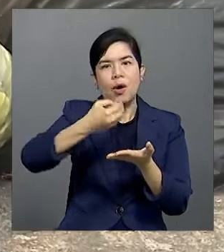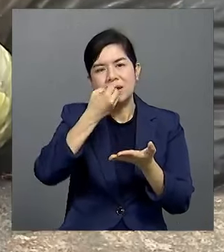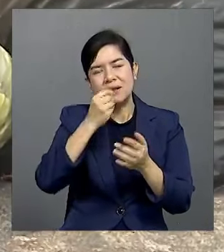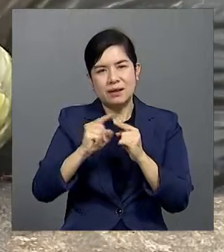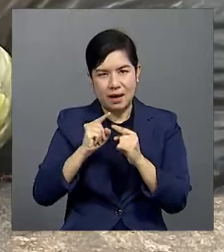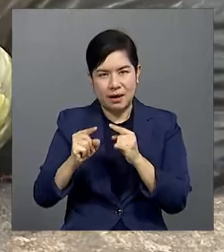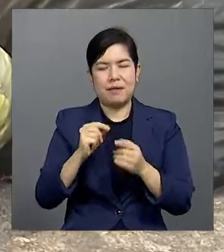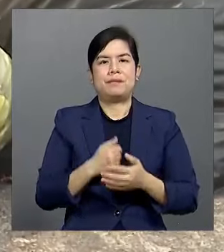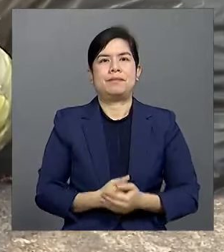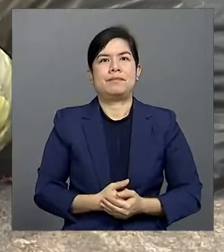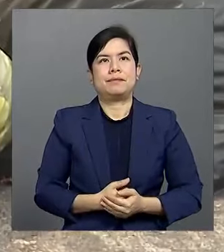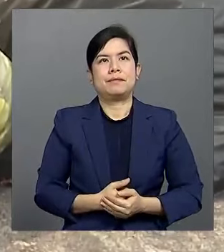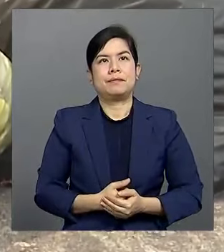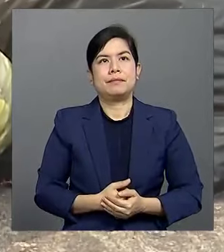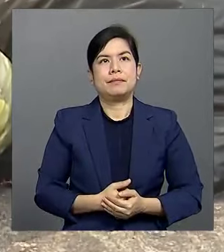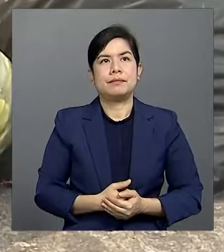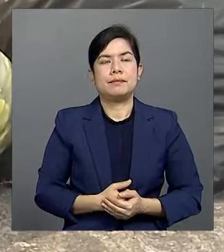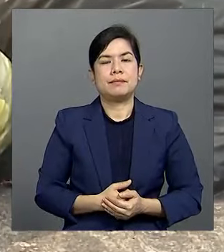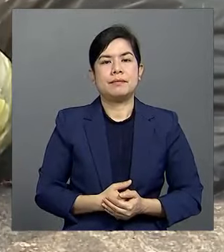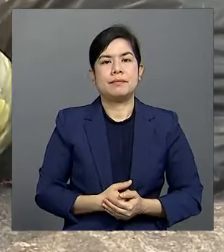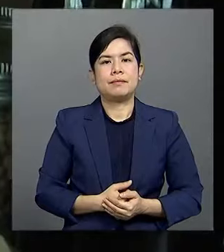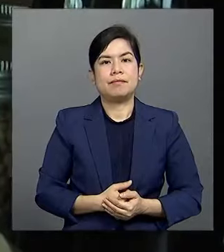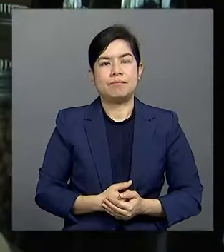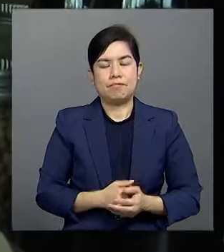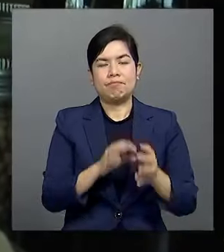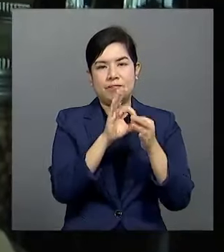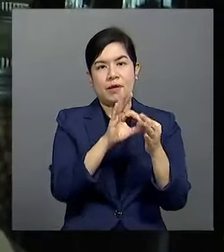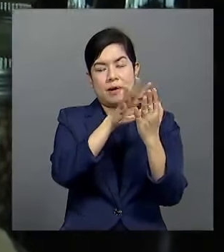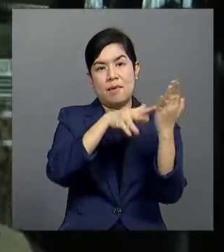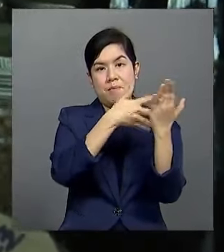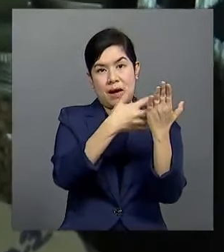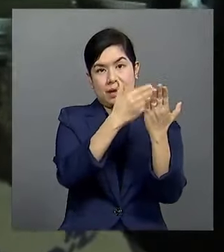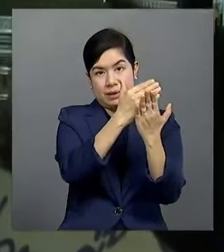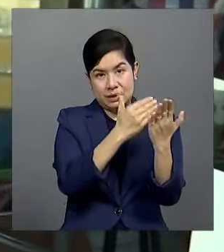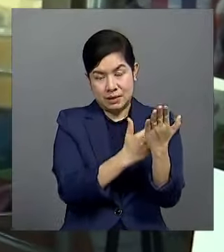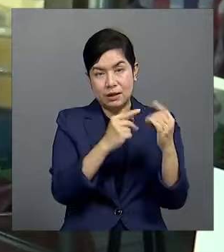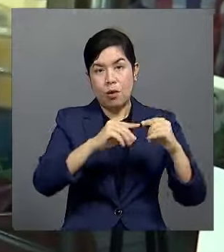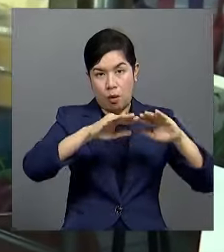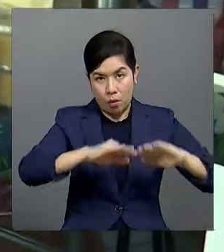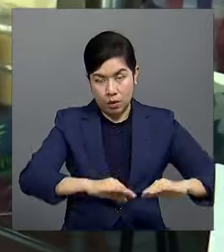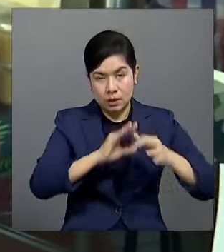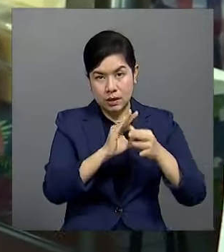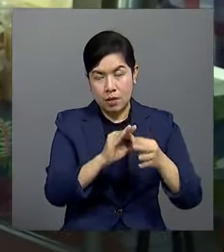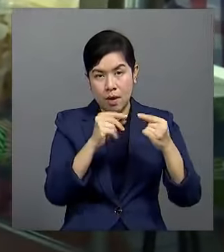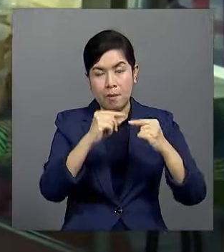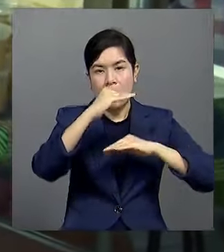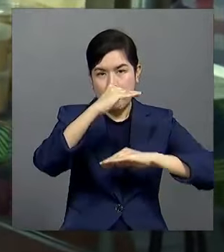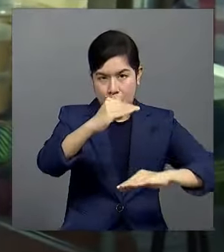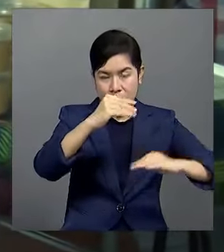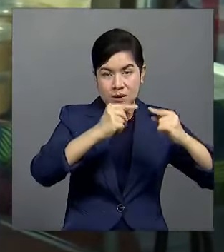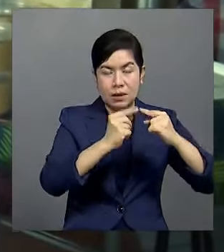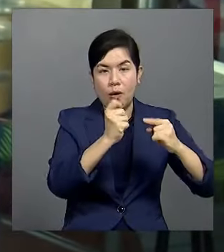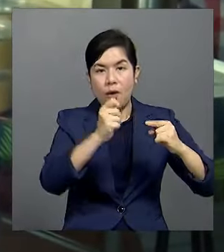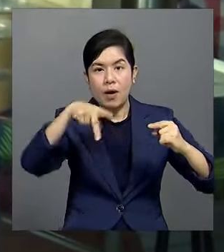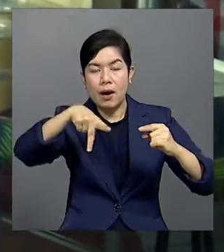อีกอันนึงเนี่ยนอกจากมาตรการที่จะลดโดยการตั้งค่าแล้วเนี่ยแพลตฟอร์มสามารถจะร่วมมือกับทางร้านอ